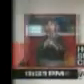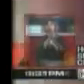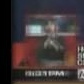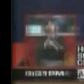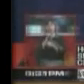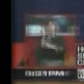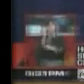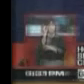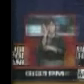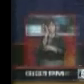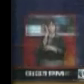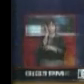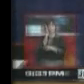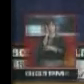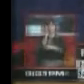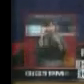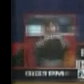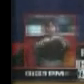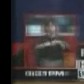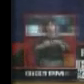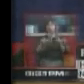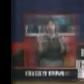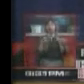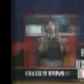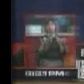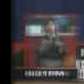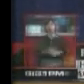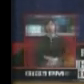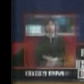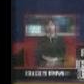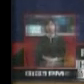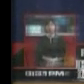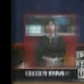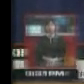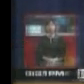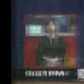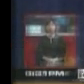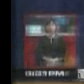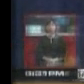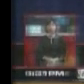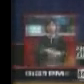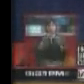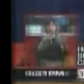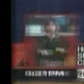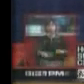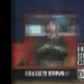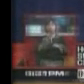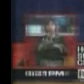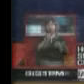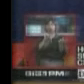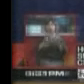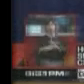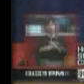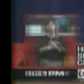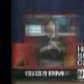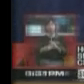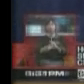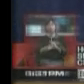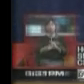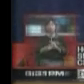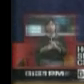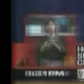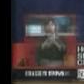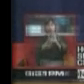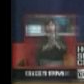Belmonte. The productive capabilities and resources of our country need to be unleashed, not shackled by